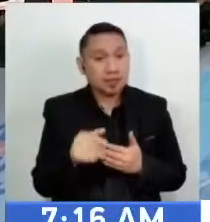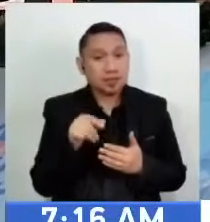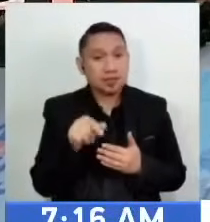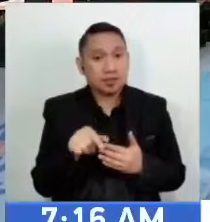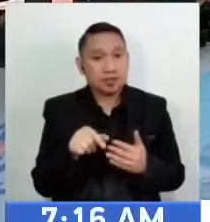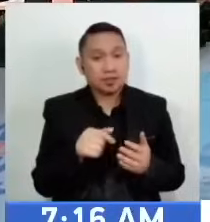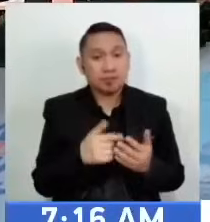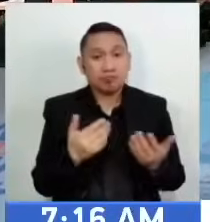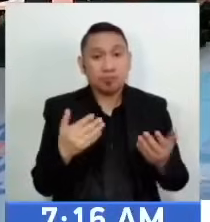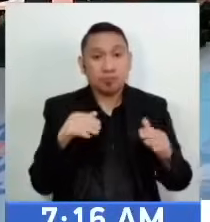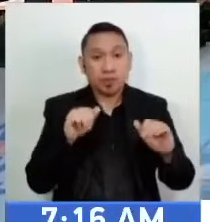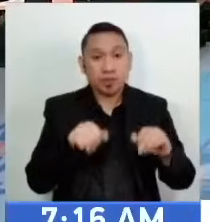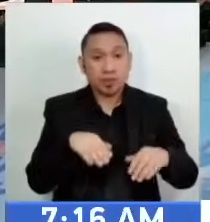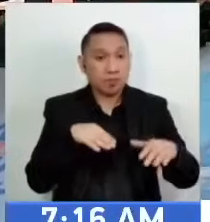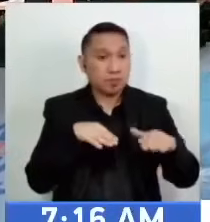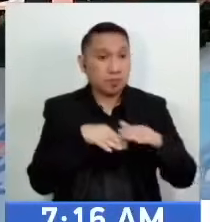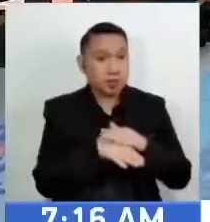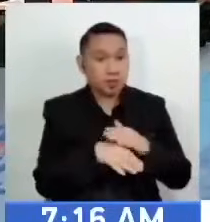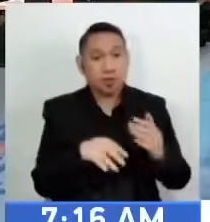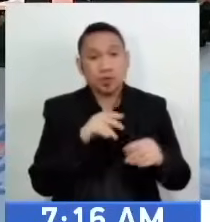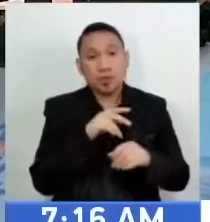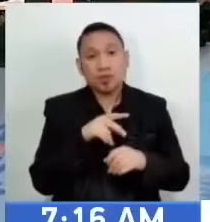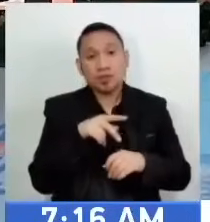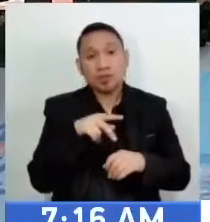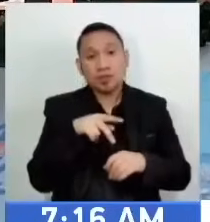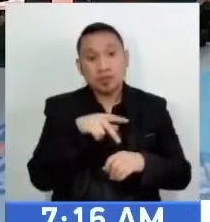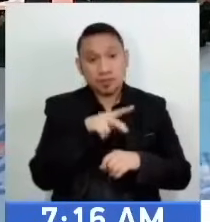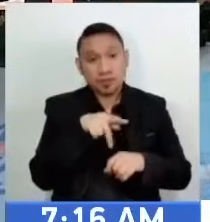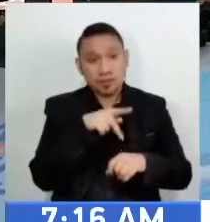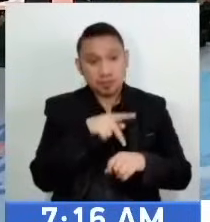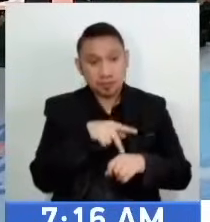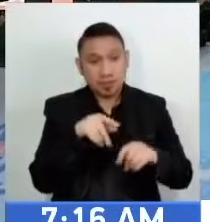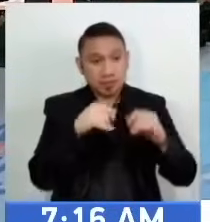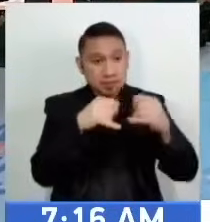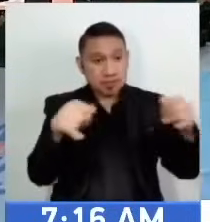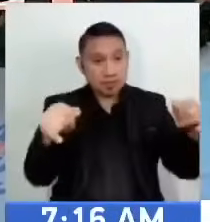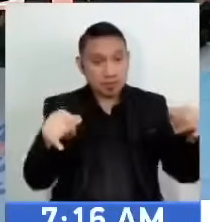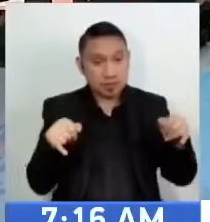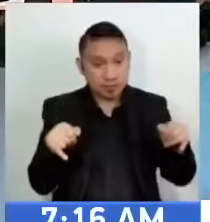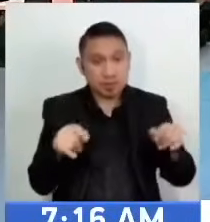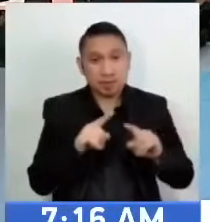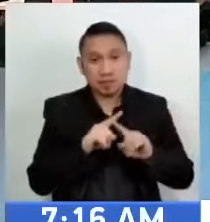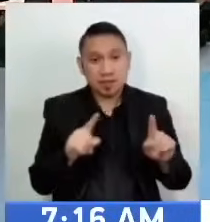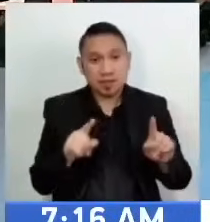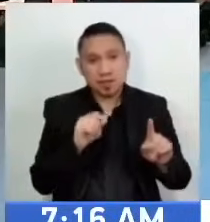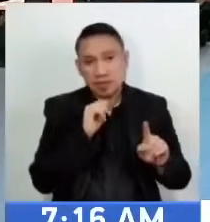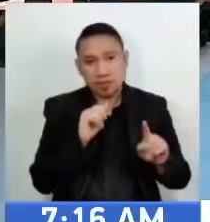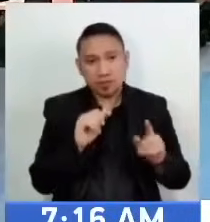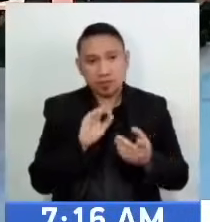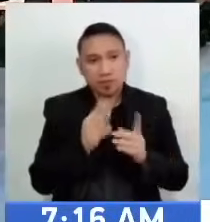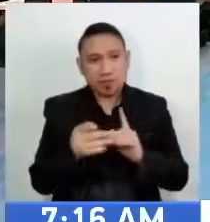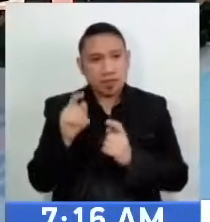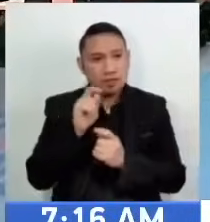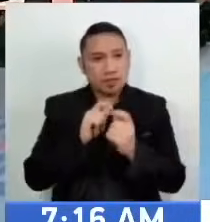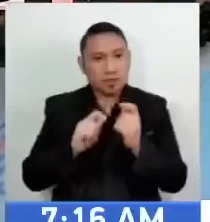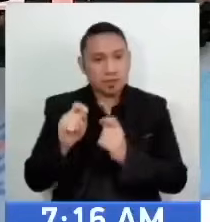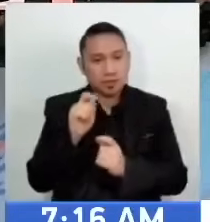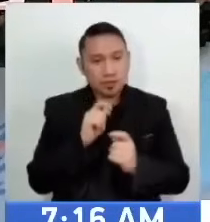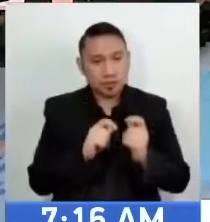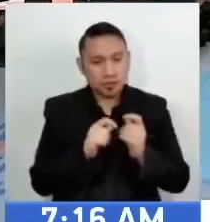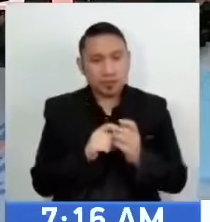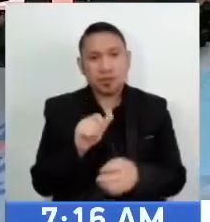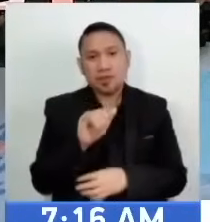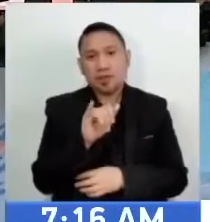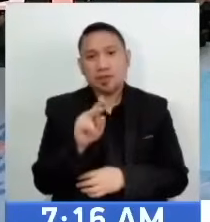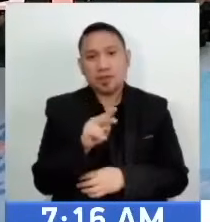Air Responsibility pero nananatiling mababa ang chance nitong maging isang bagyo. Ako po si Andrew Pertiera para sa